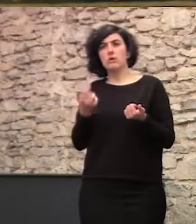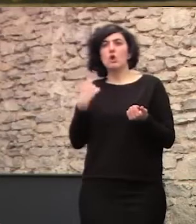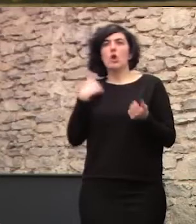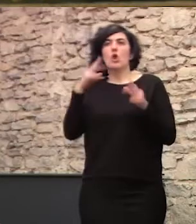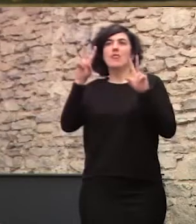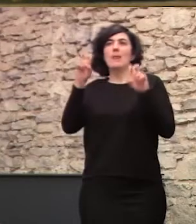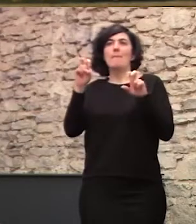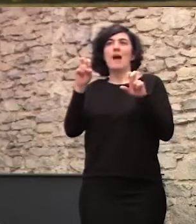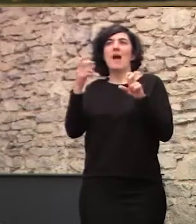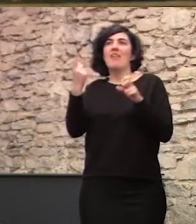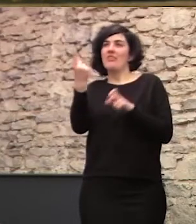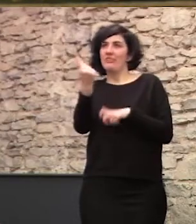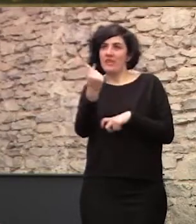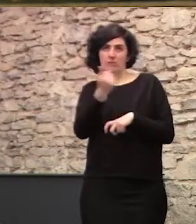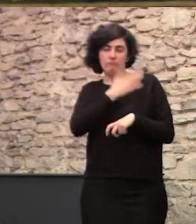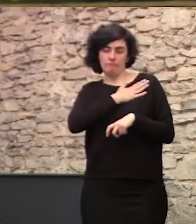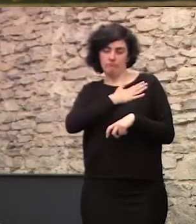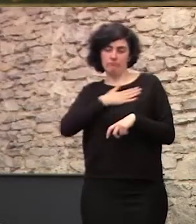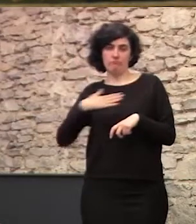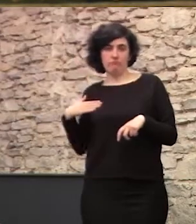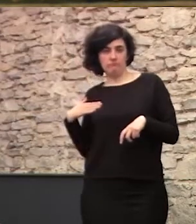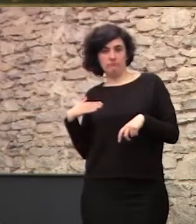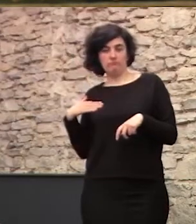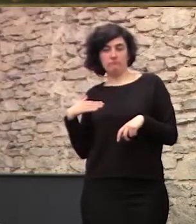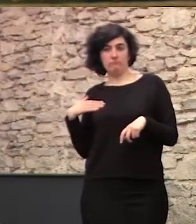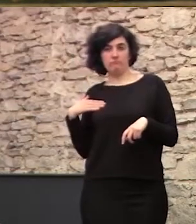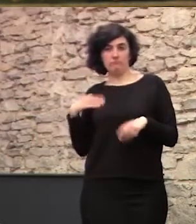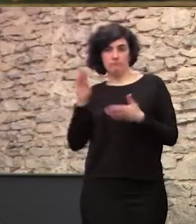egin, eta